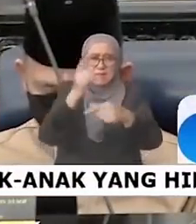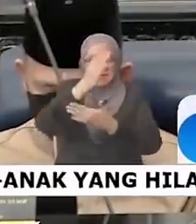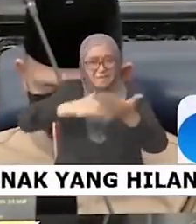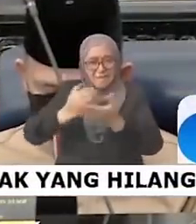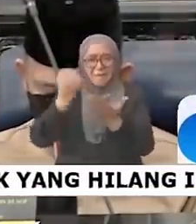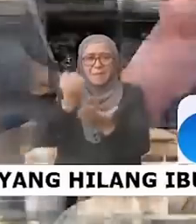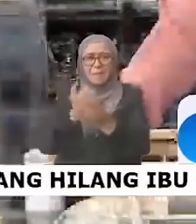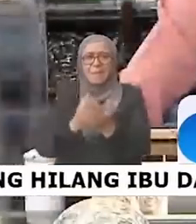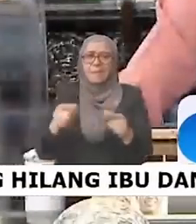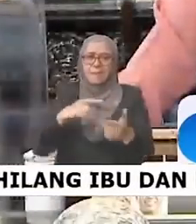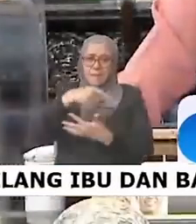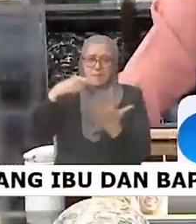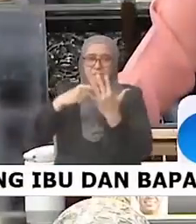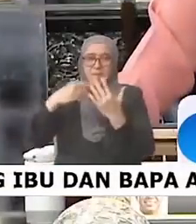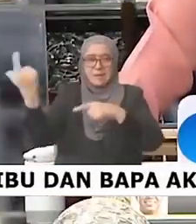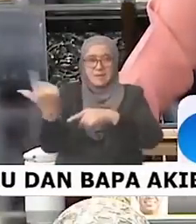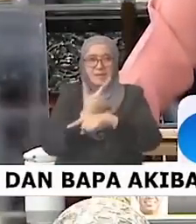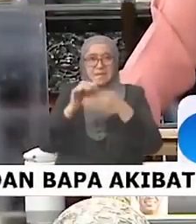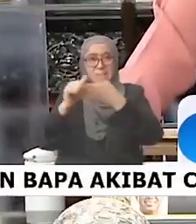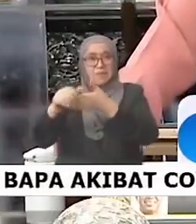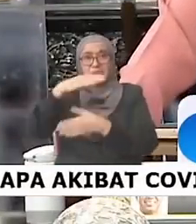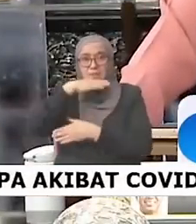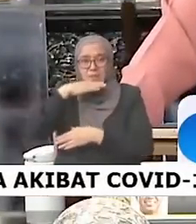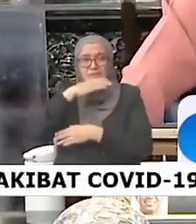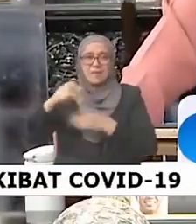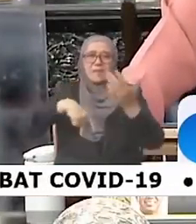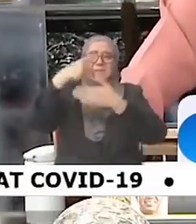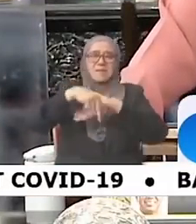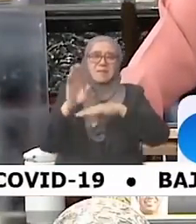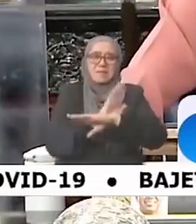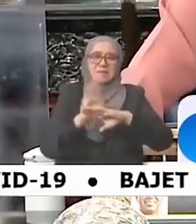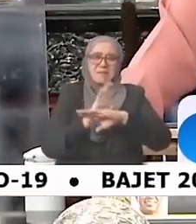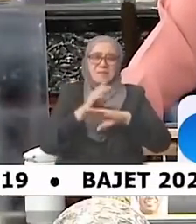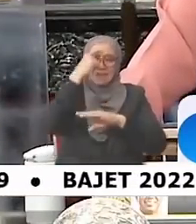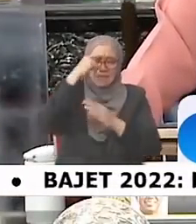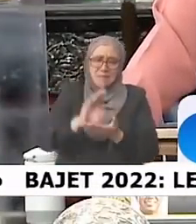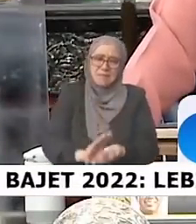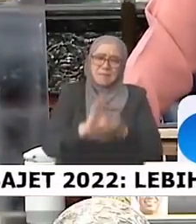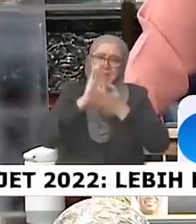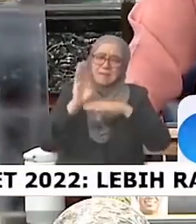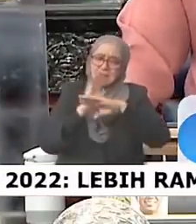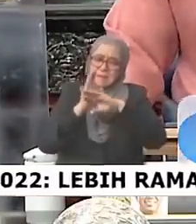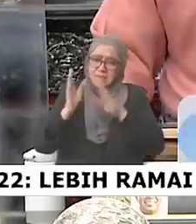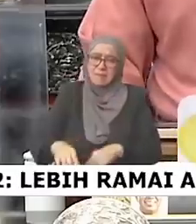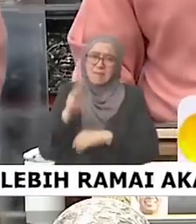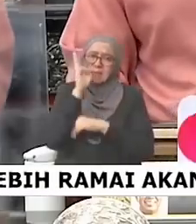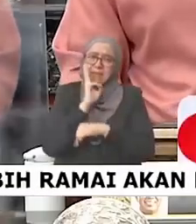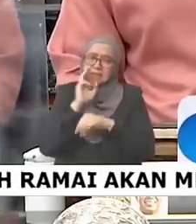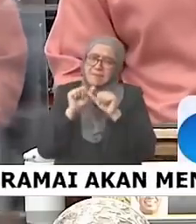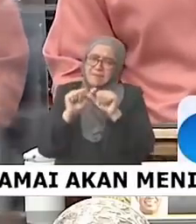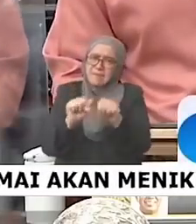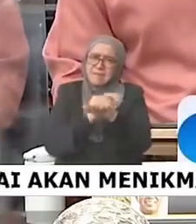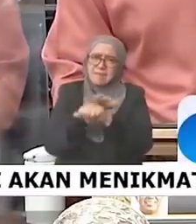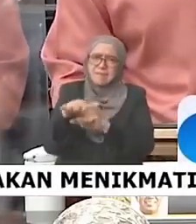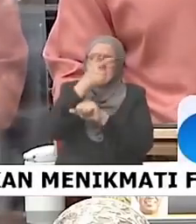pengarah dimestikan kepada semua syarikat JLC dan bukan JLC. Dia mahu ada